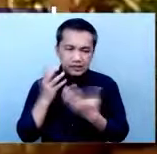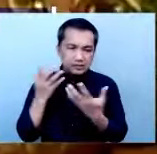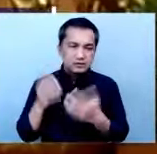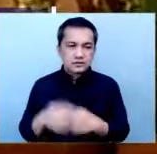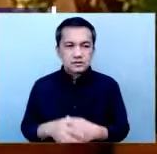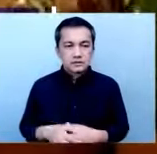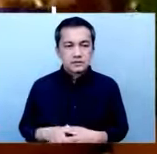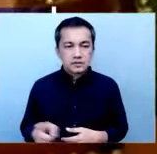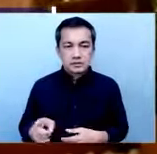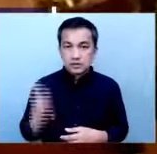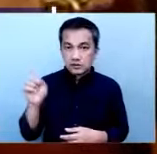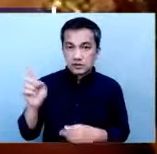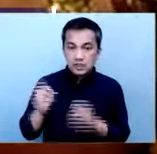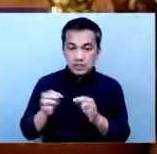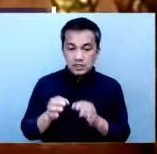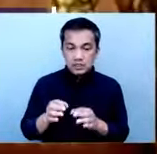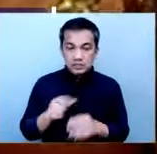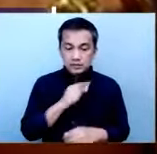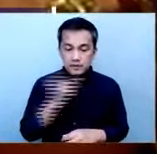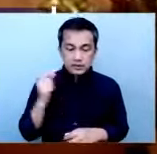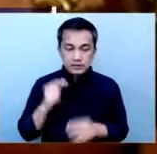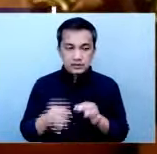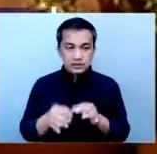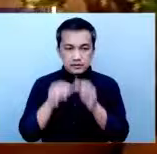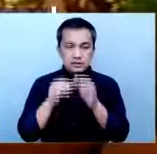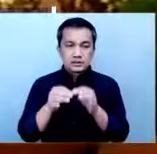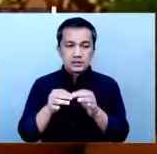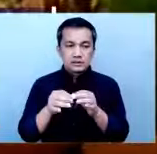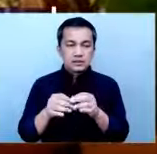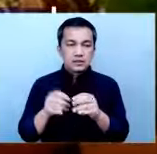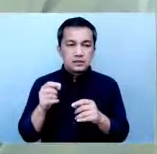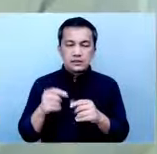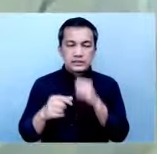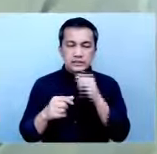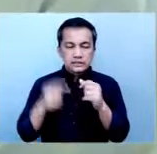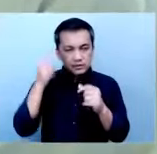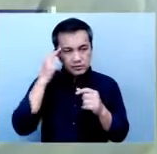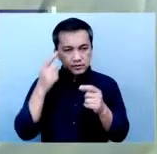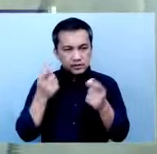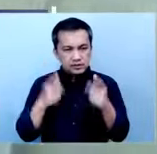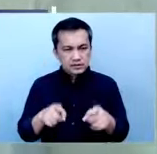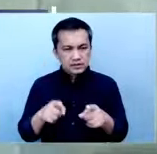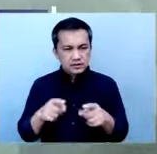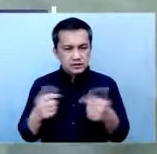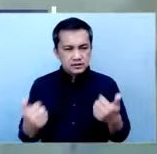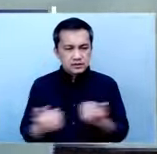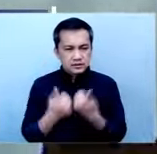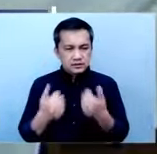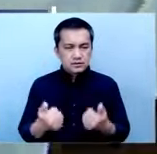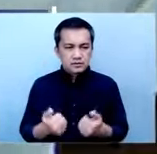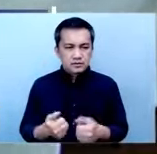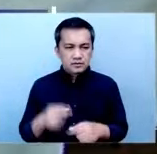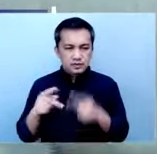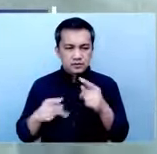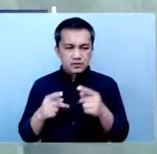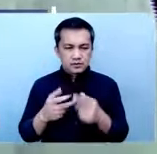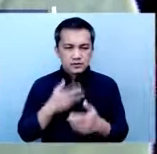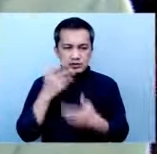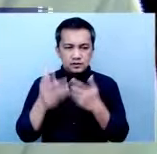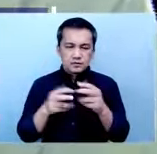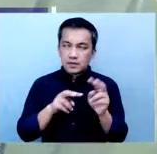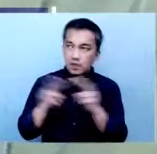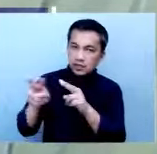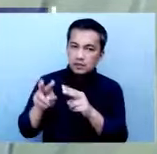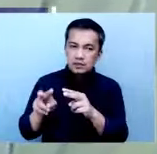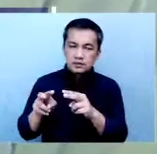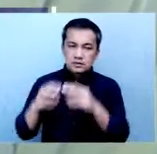nagmimisa ng mga oras na iyon, hindi na rin akalain na mangyayari ang aksidente. Sumigaw yung mga tao. Nung paglinga ko po dito, yun, nakita